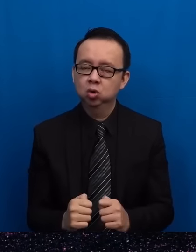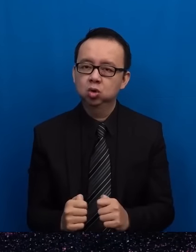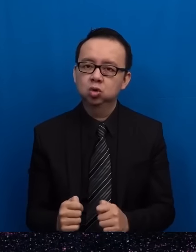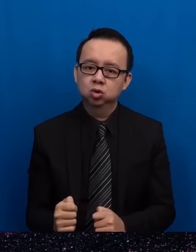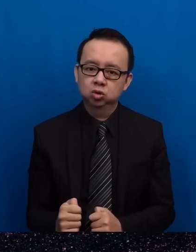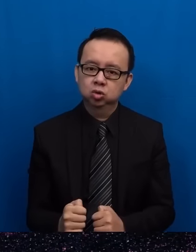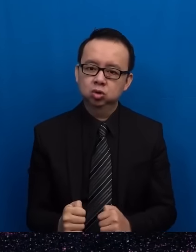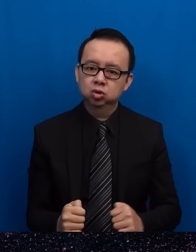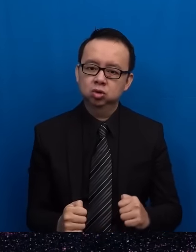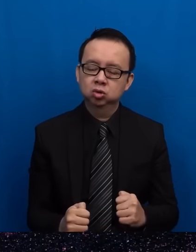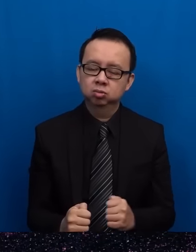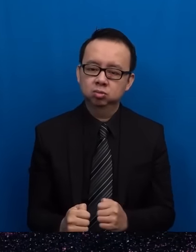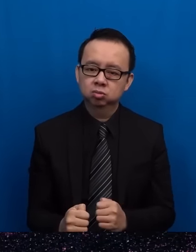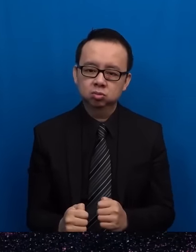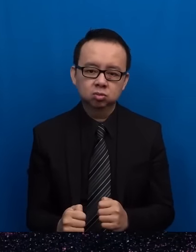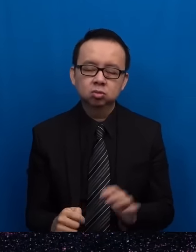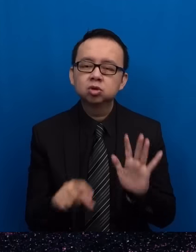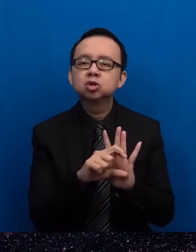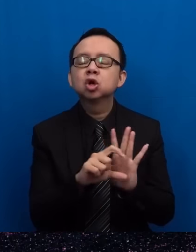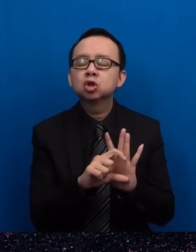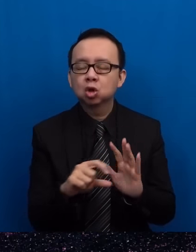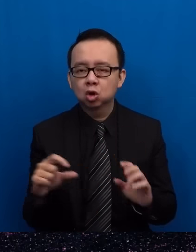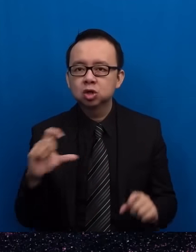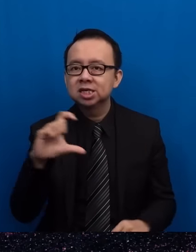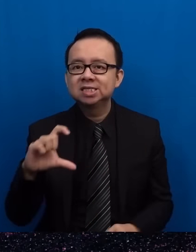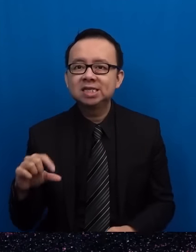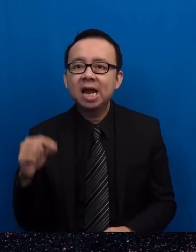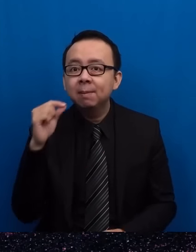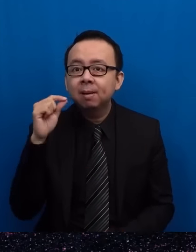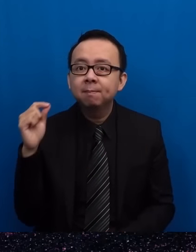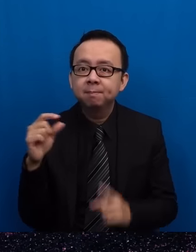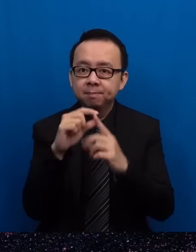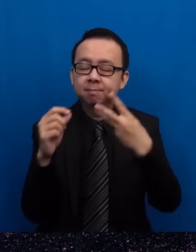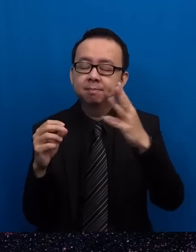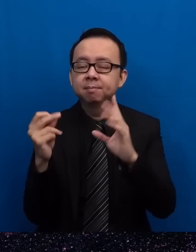kita cari permen yang dimaksudkan. Simple kan?